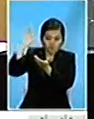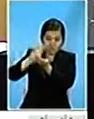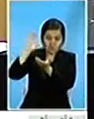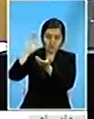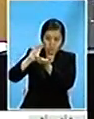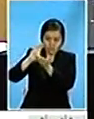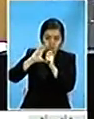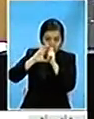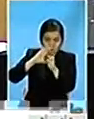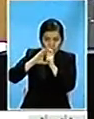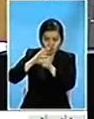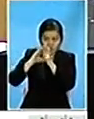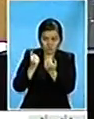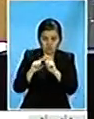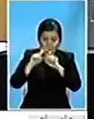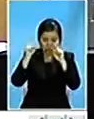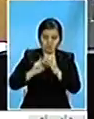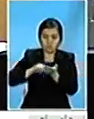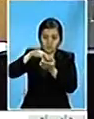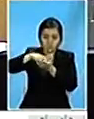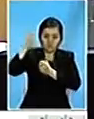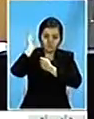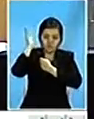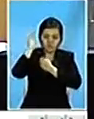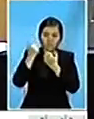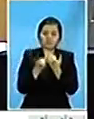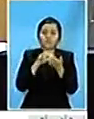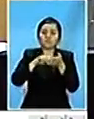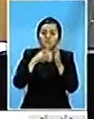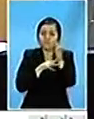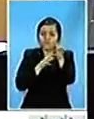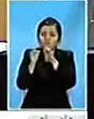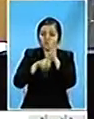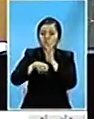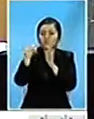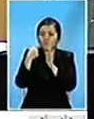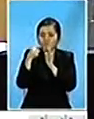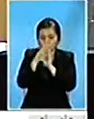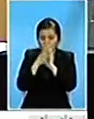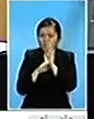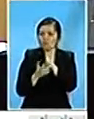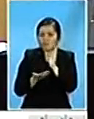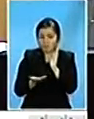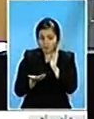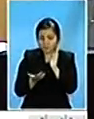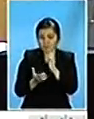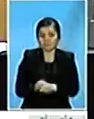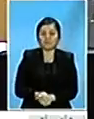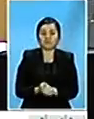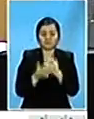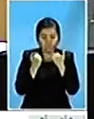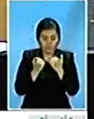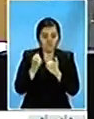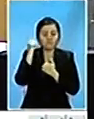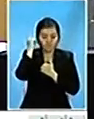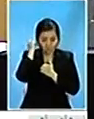ะครับที่ท่านกำลังอภิปรายเนี่ยท่านกำลังอธิบายในเรื่องเหตุผลอยู่นะครับคราวนี้ผมเข้า